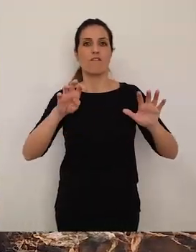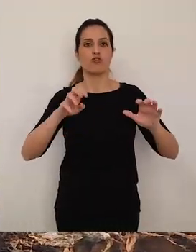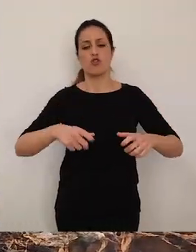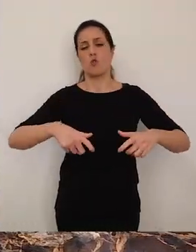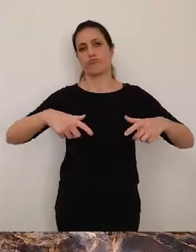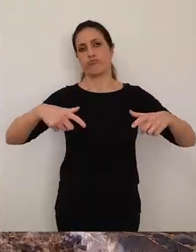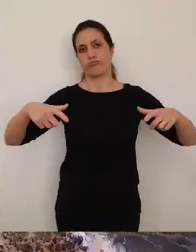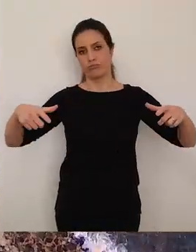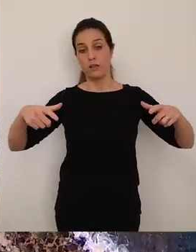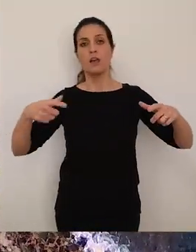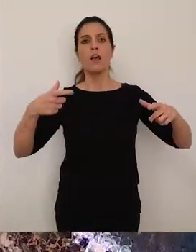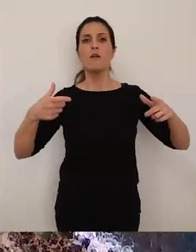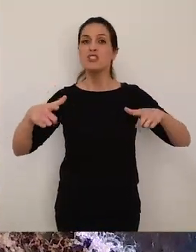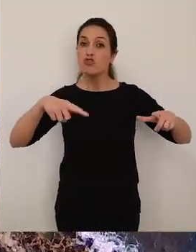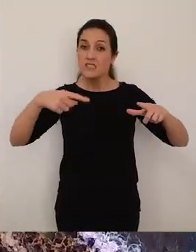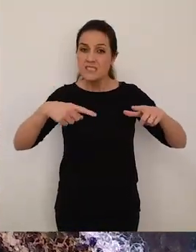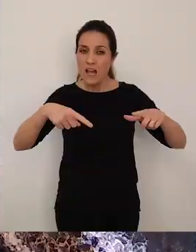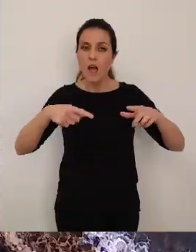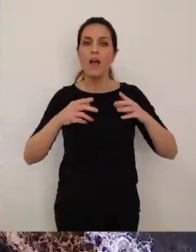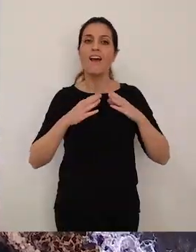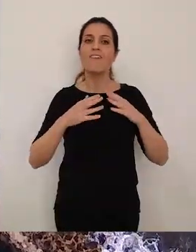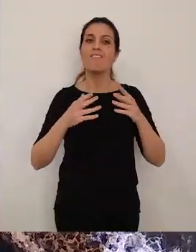nel Novecento.